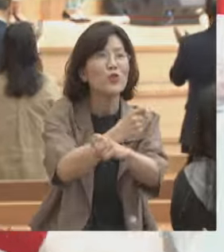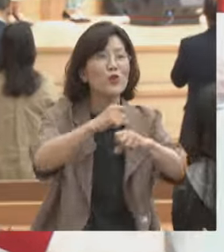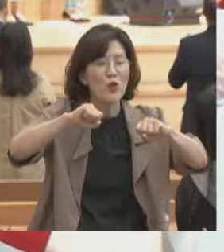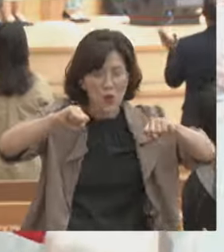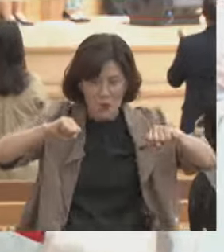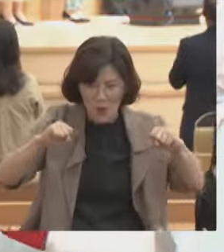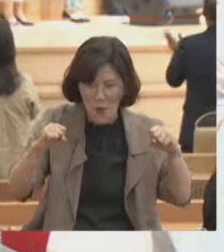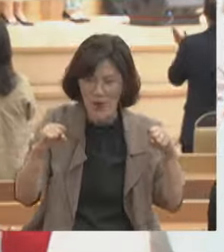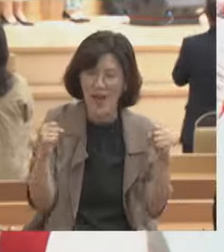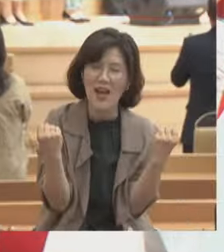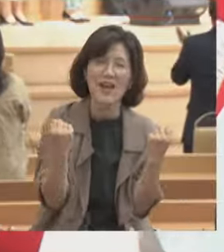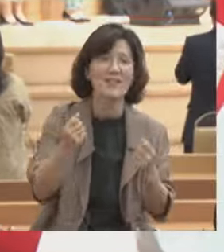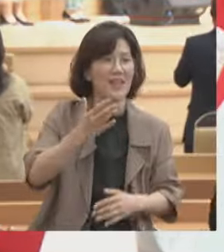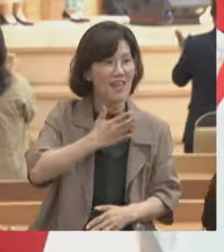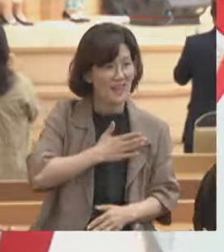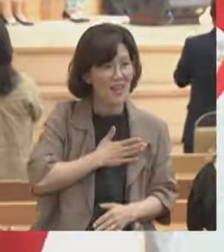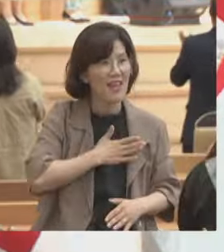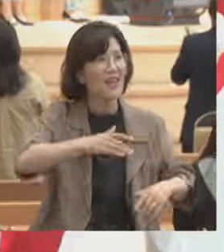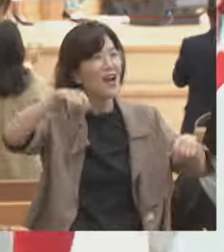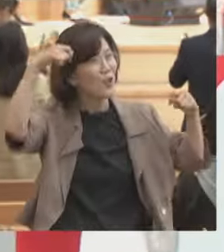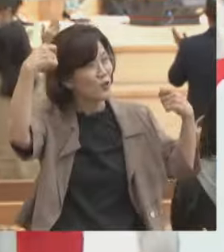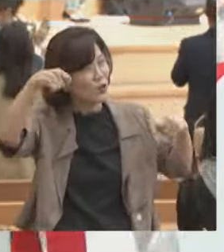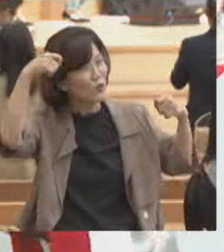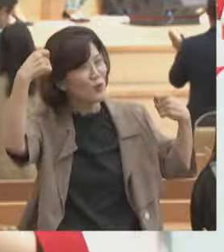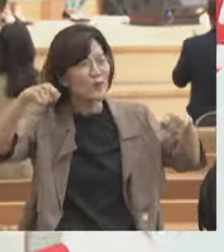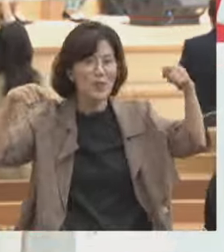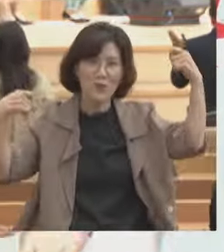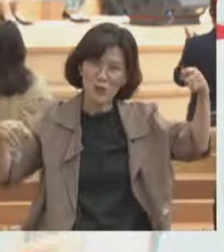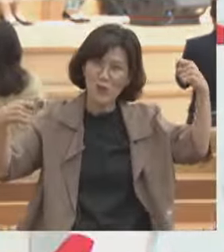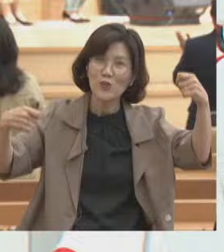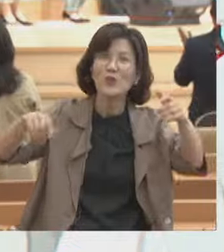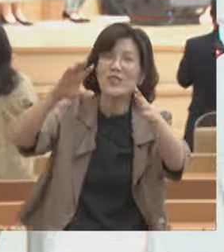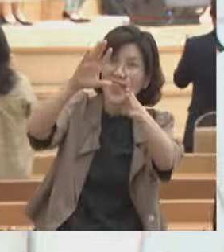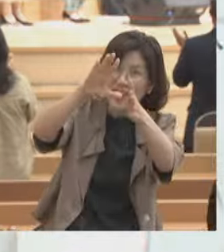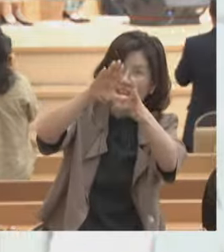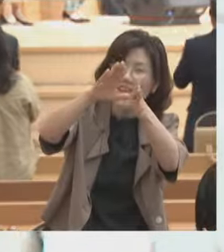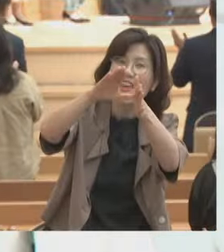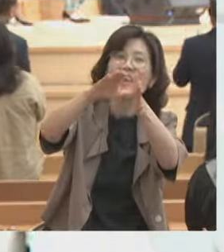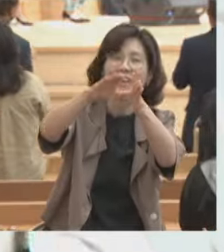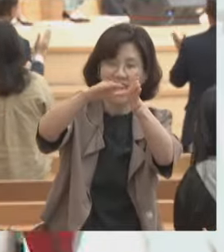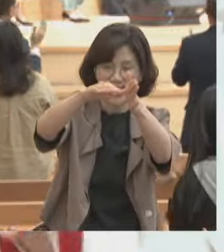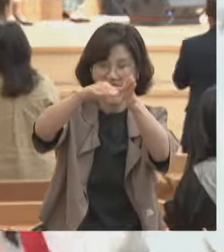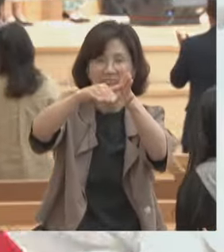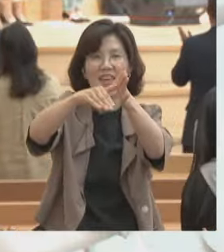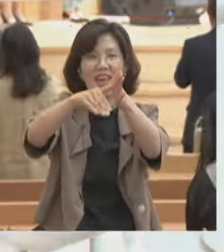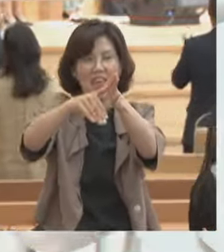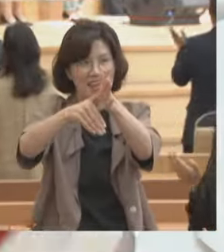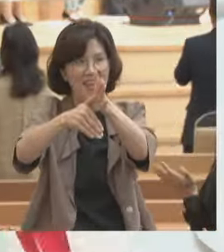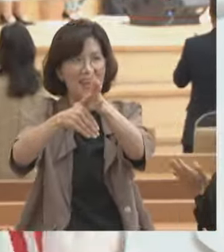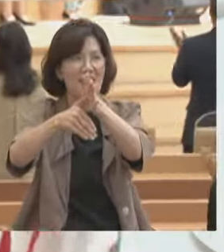원수 굴복하네. 내가 춤을 출게.